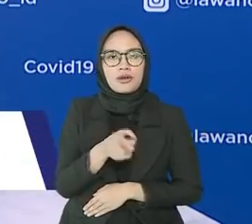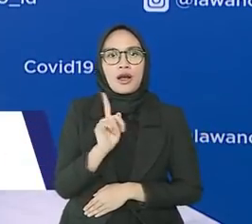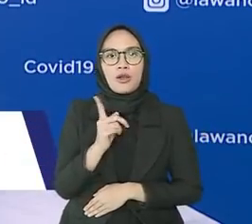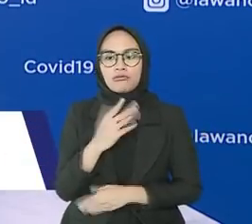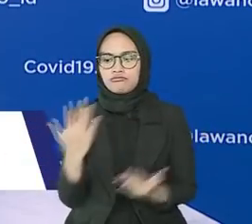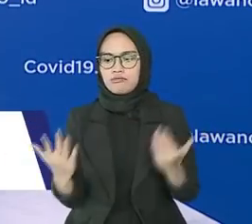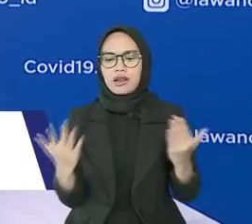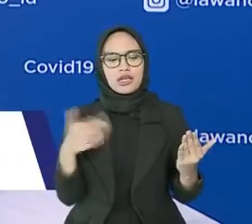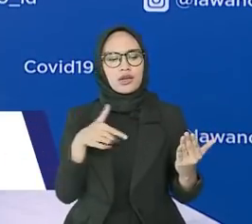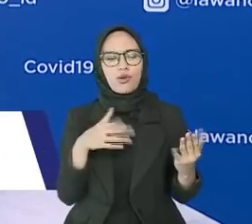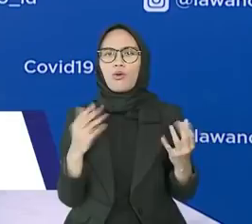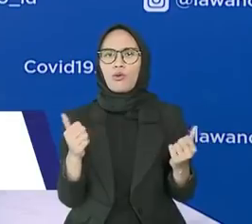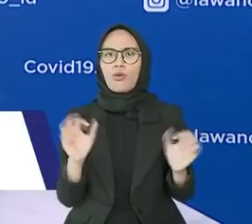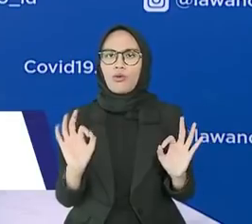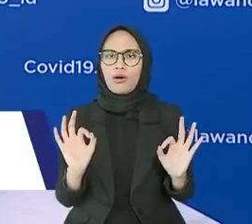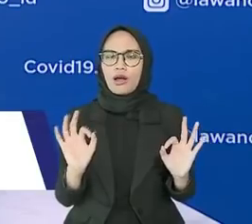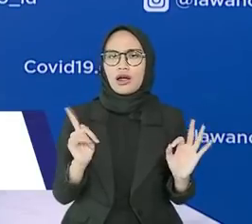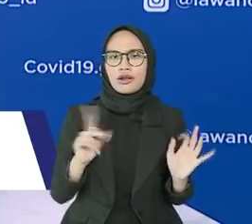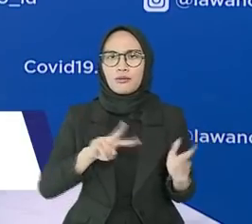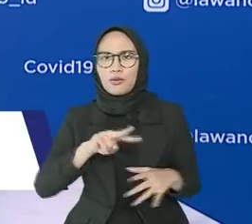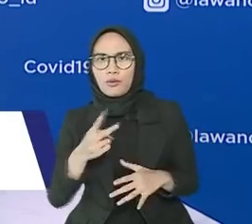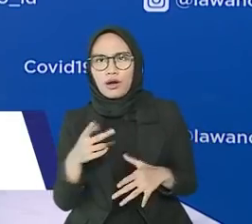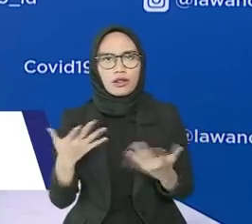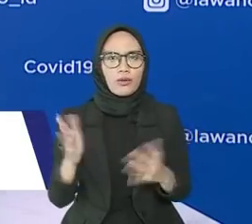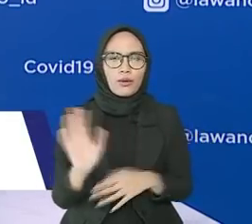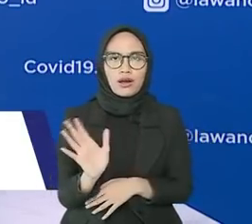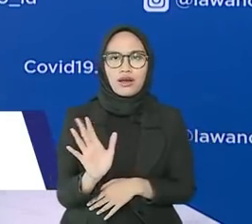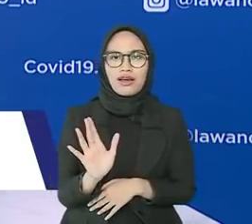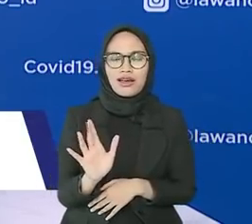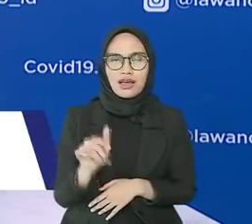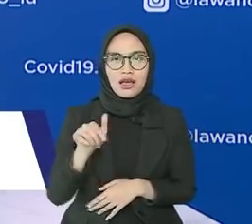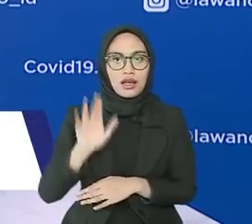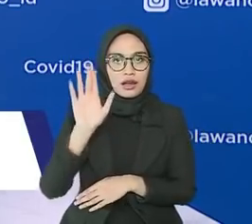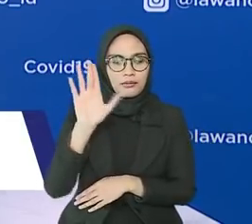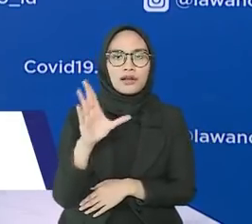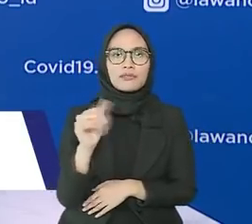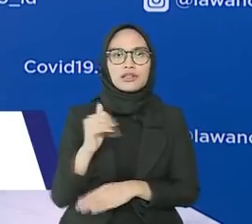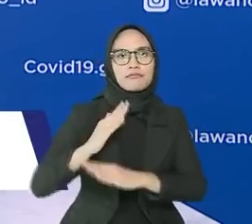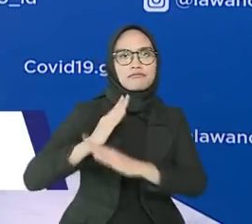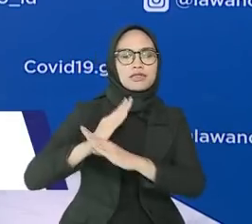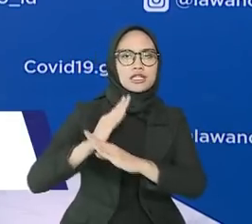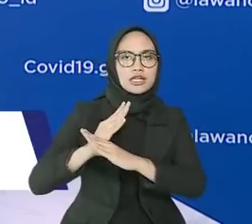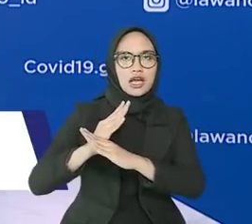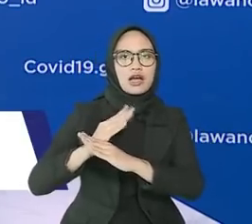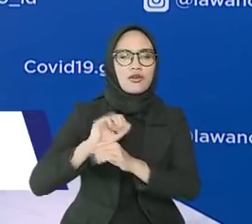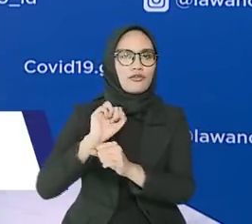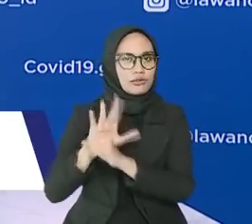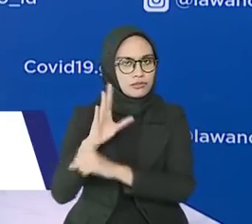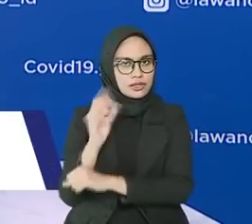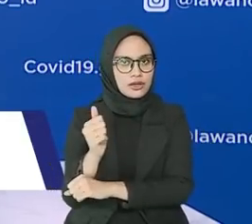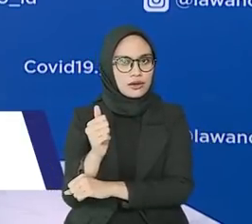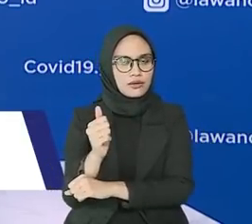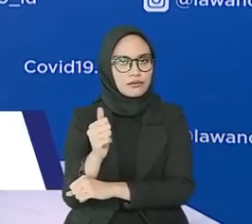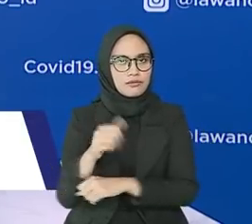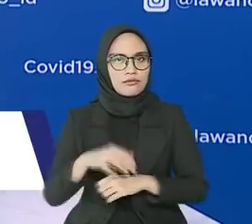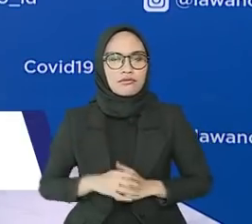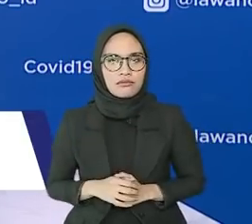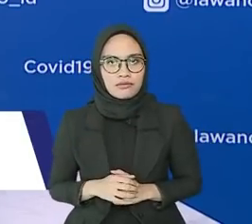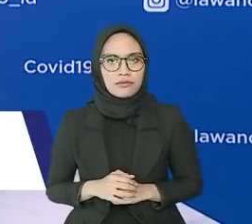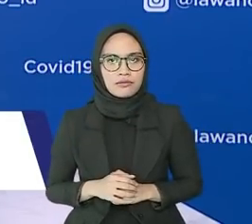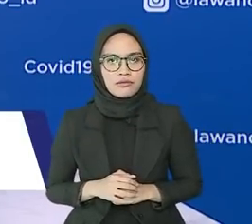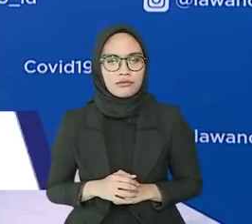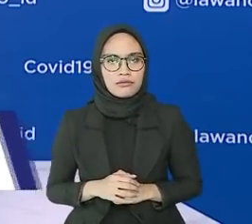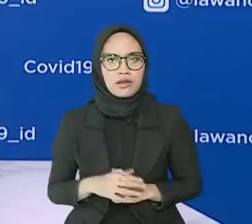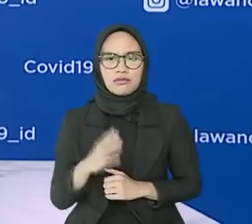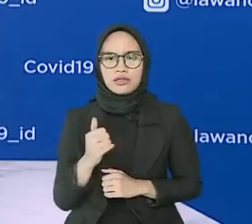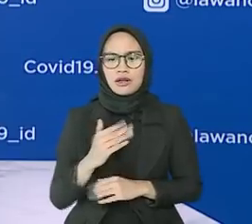memantau dan menganalisis data di wilayahnya masing-masing, maka sedikit saja ada tren peningkatan dapat terdeteksi